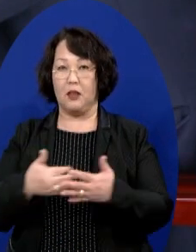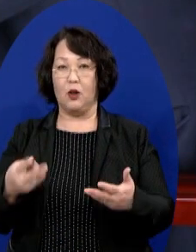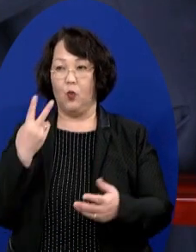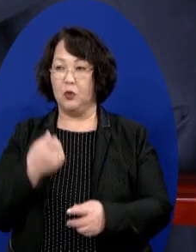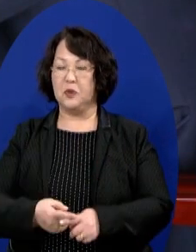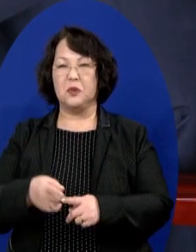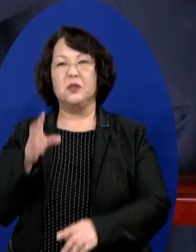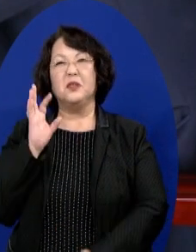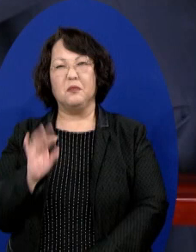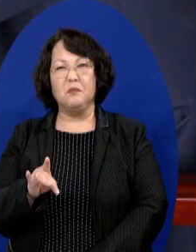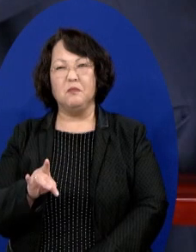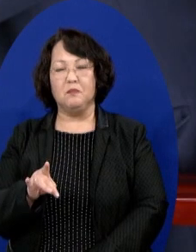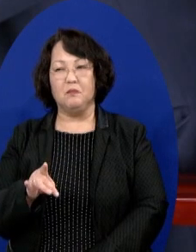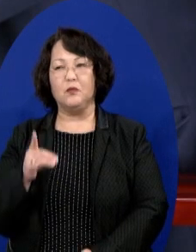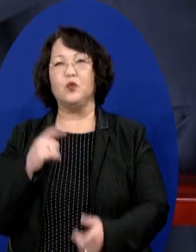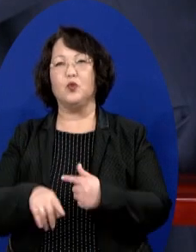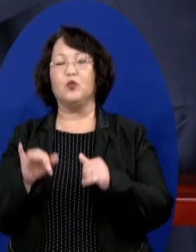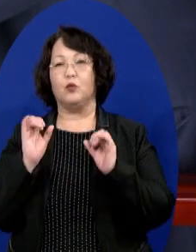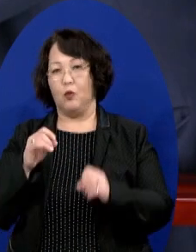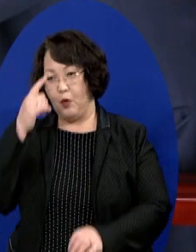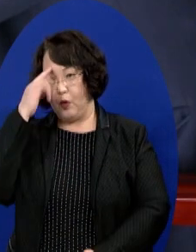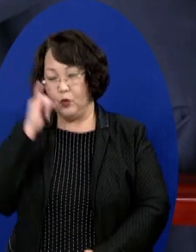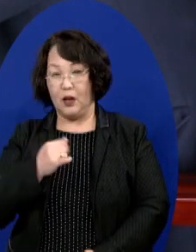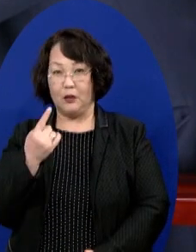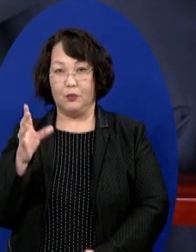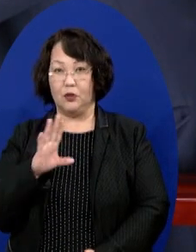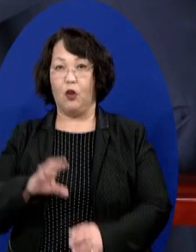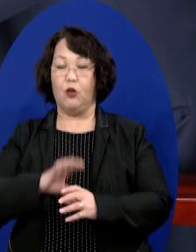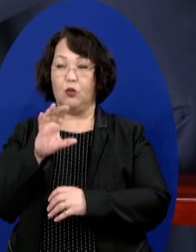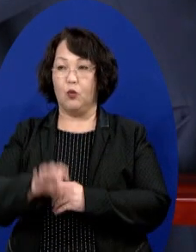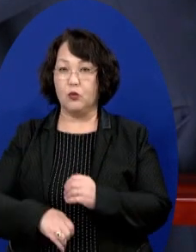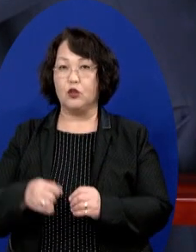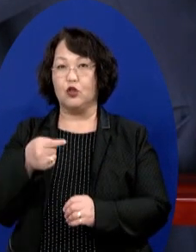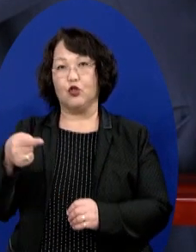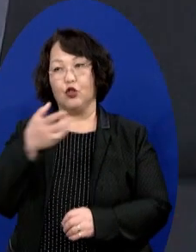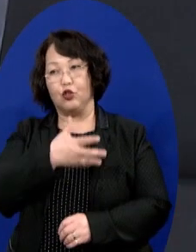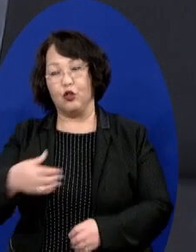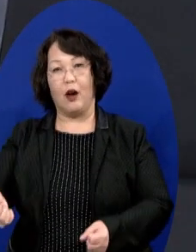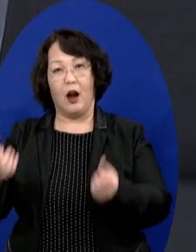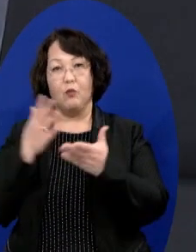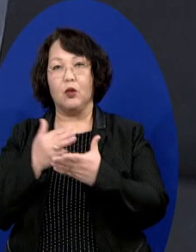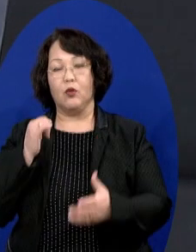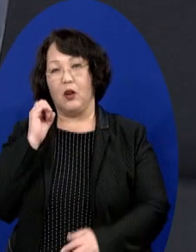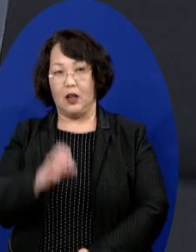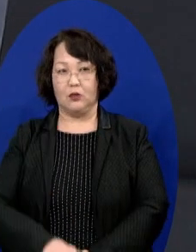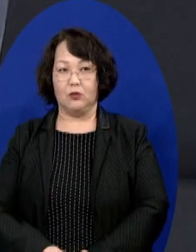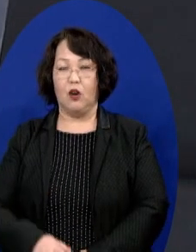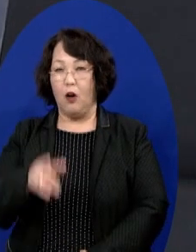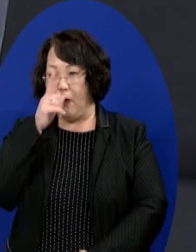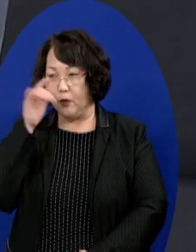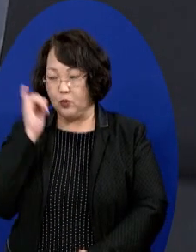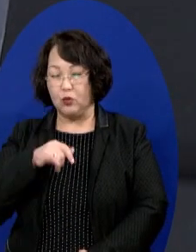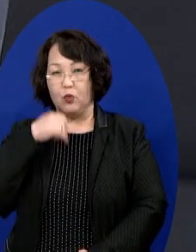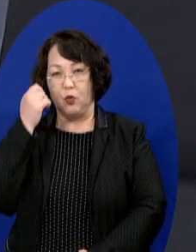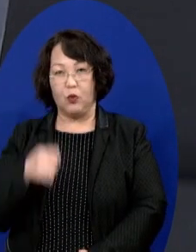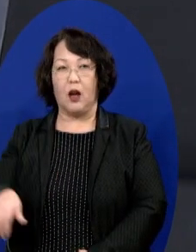үзүүлэх юм прогноз төлөв байна. Энэ ганцхан Монголд биш ер нь олон улсад дам нөлөө нь үргэлжлүүлж байгаа гэж ойлгож болох. За энэ хоёр улс маань дайн эхлэлтэй